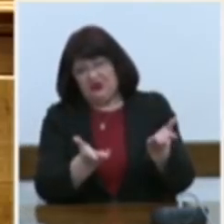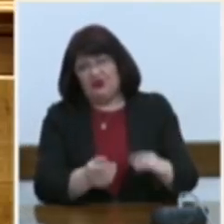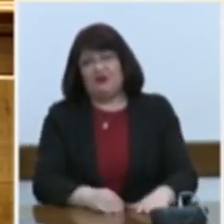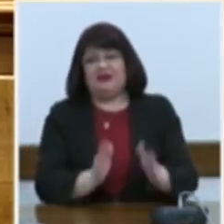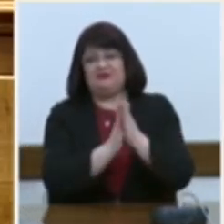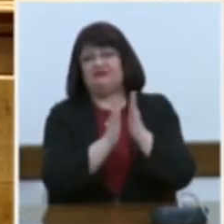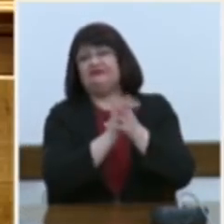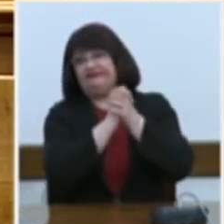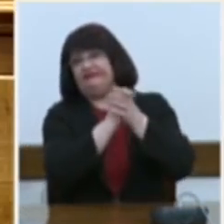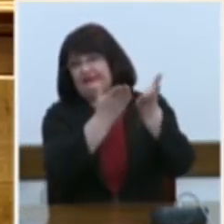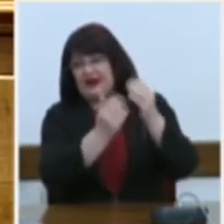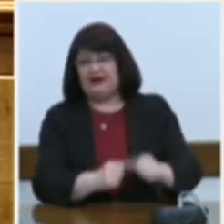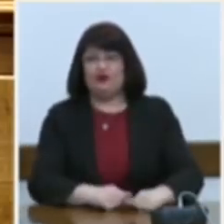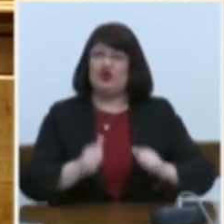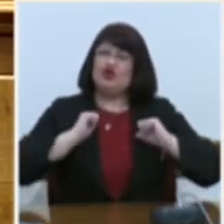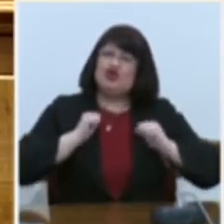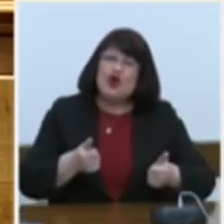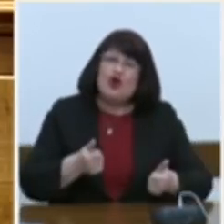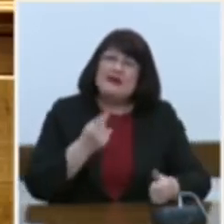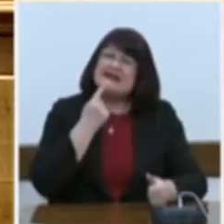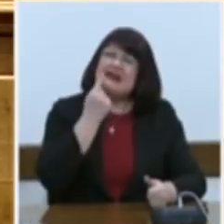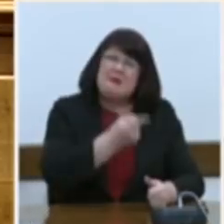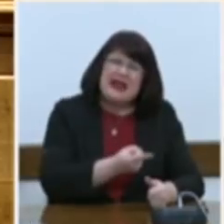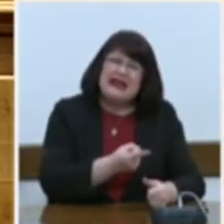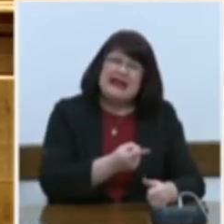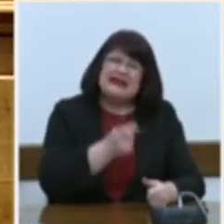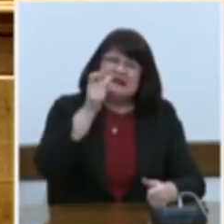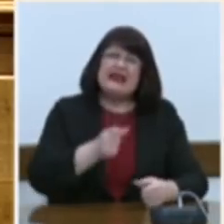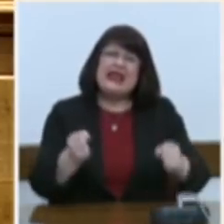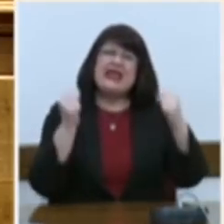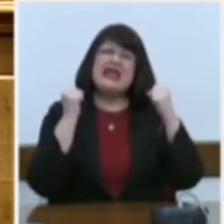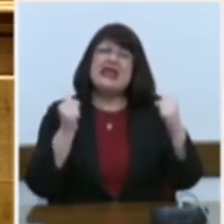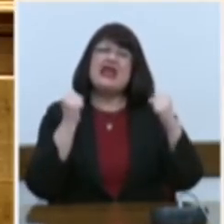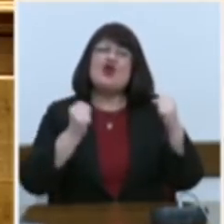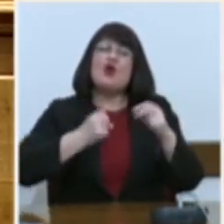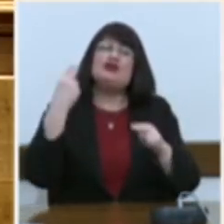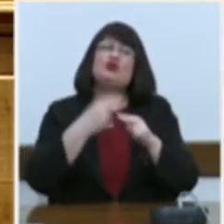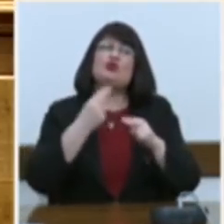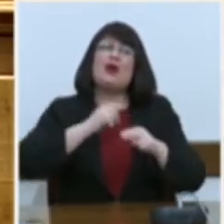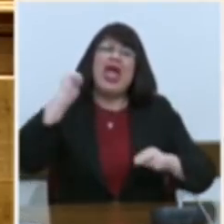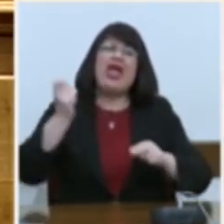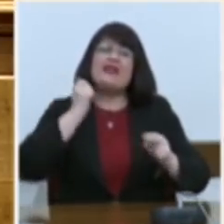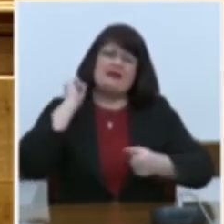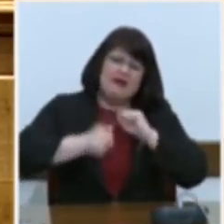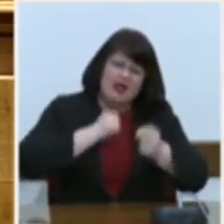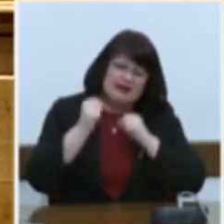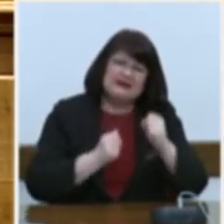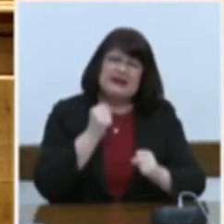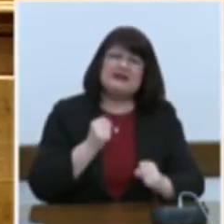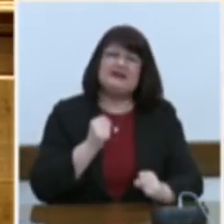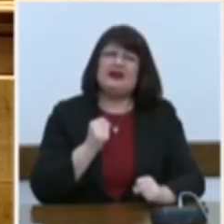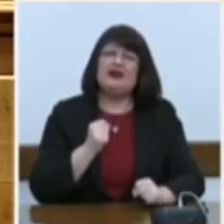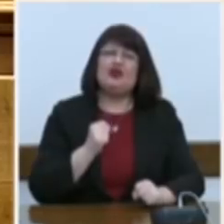χαίρεστε. Τόλμησε να βάλει στο στόμα του τον ήρωα της μεγαλειώδους εθνικής αντίστασης κατά